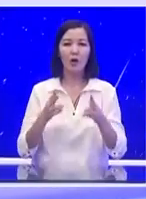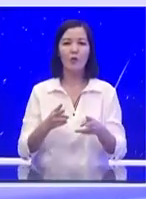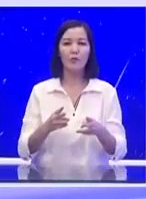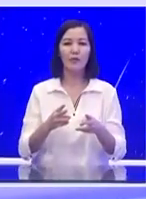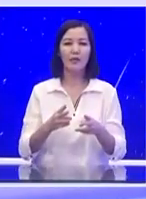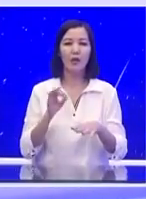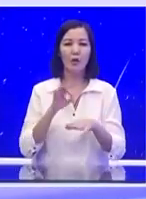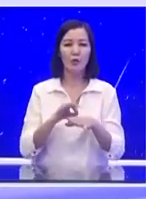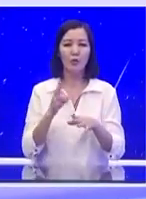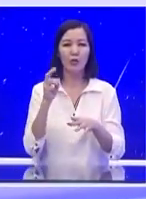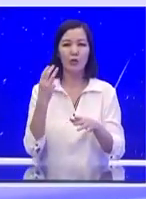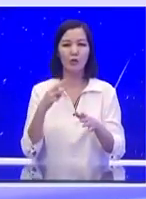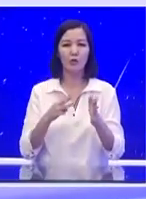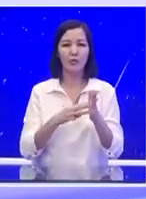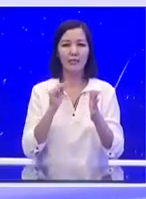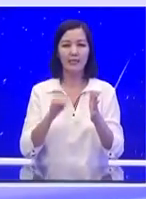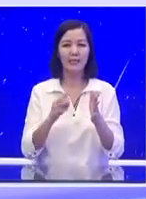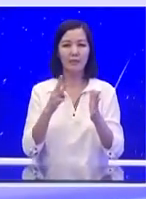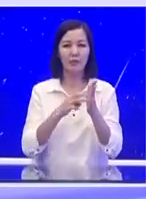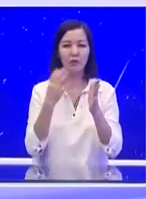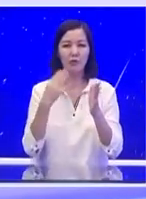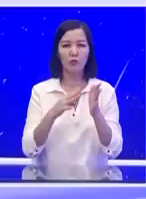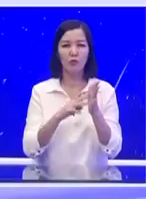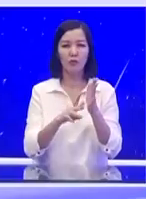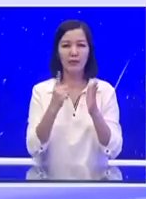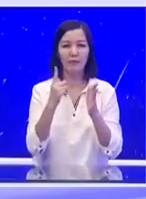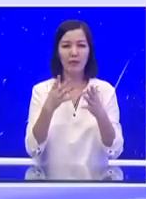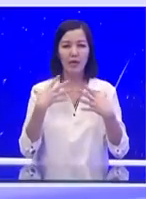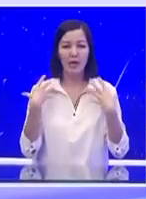60 000-нан астам адам қайтыс болған, ал қауіпті кеселден